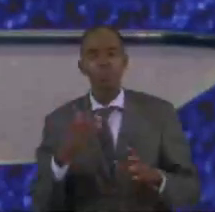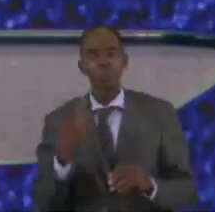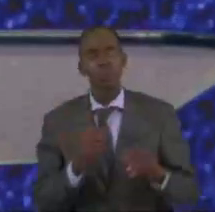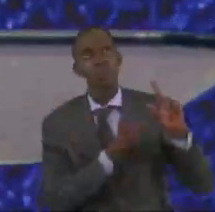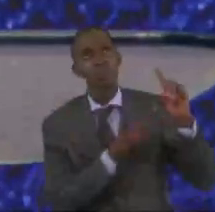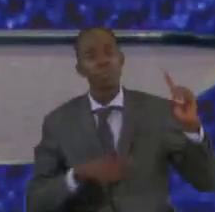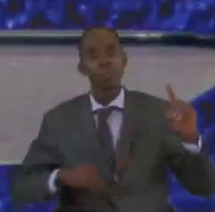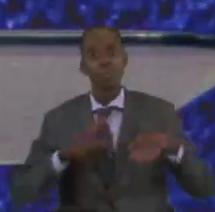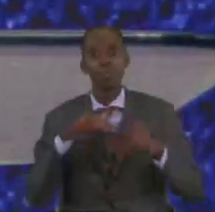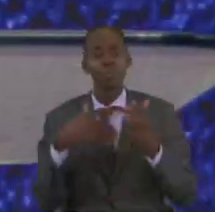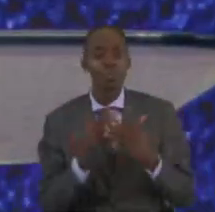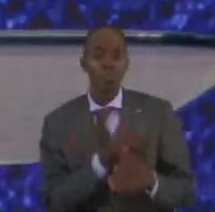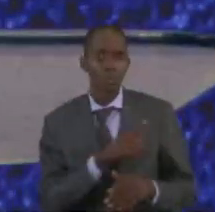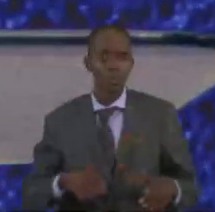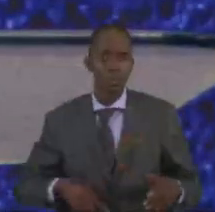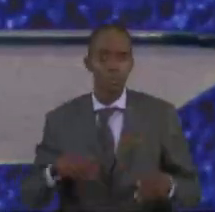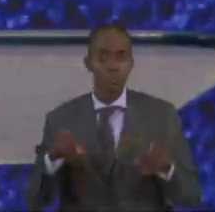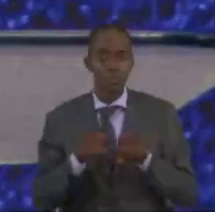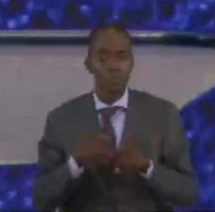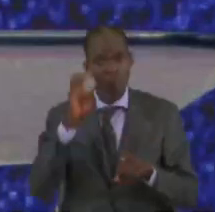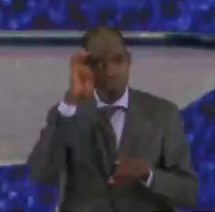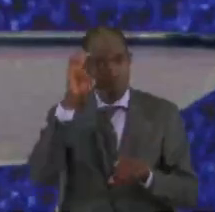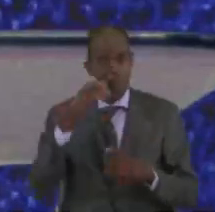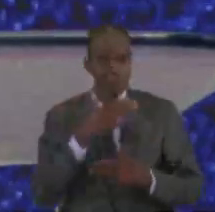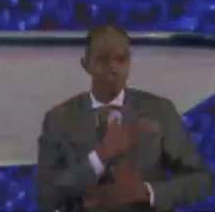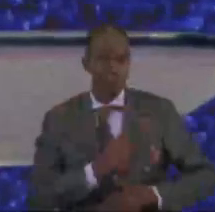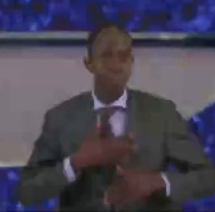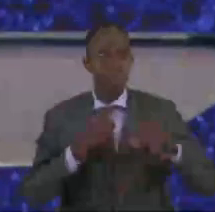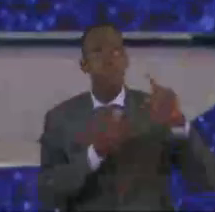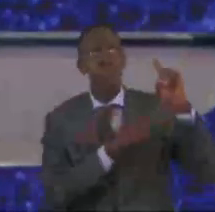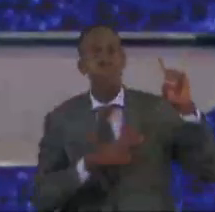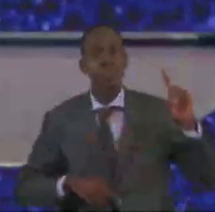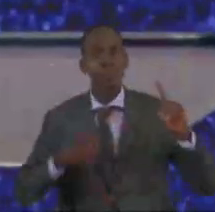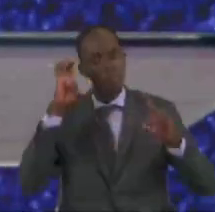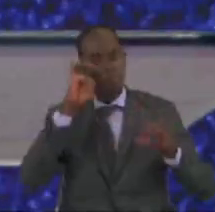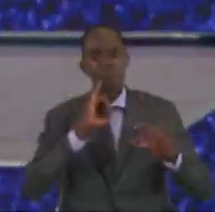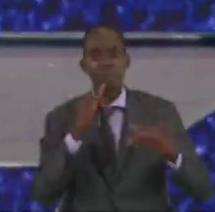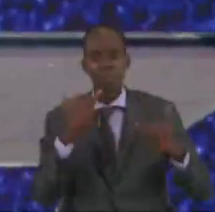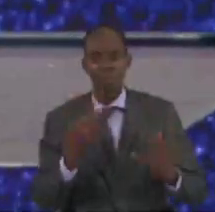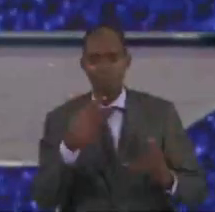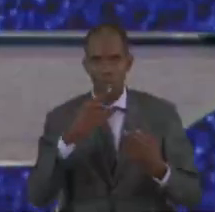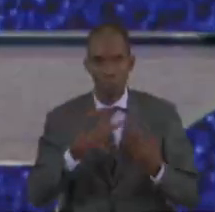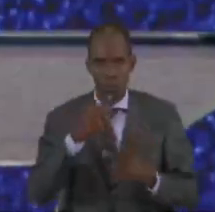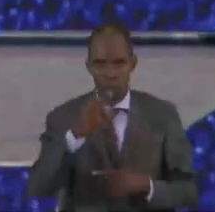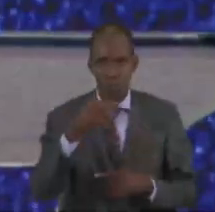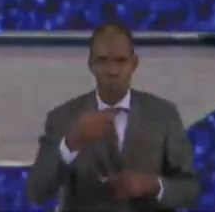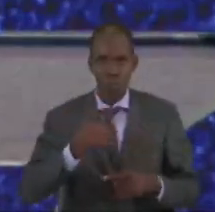Sanctificateur, notre Sauveur, le roi des rois et le Seigneur